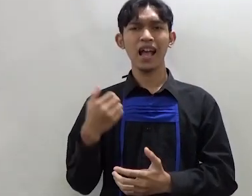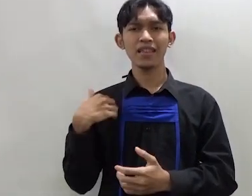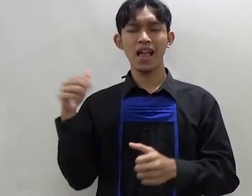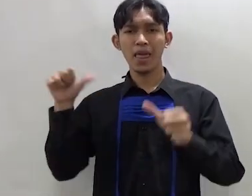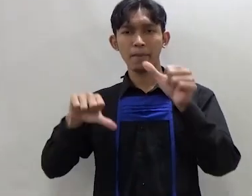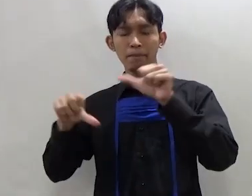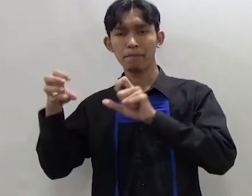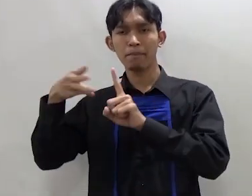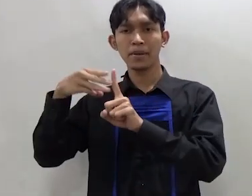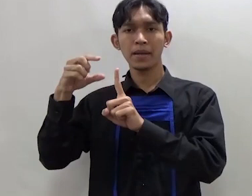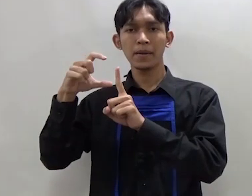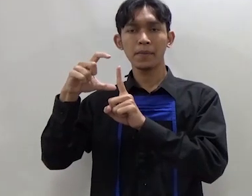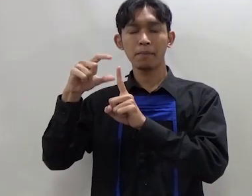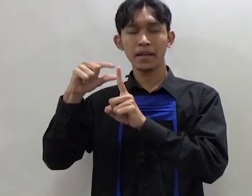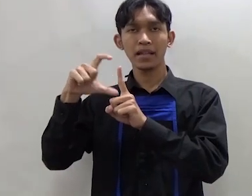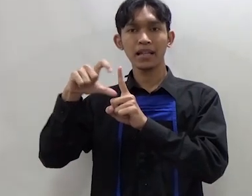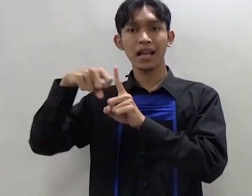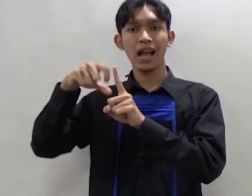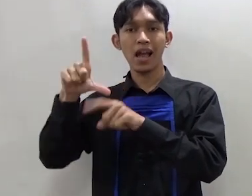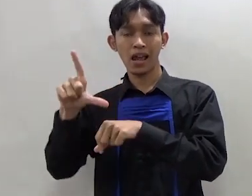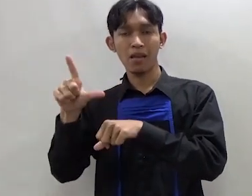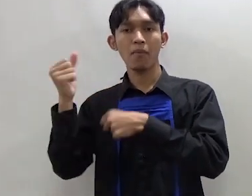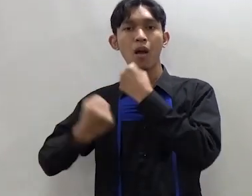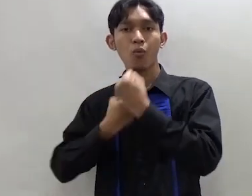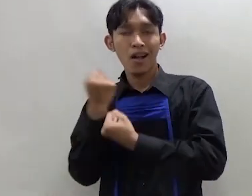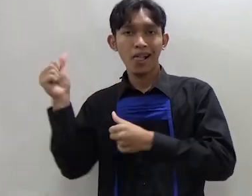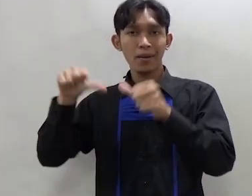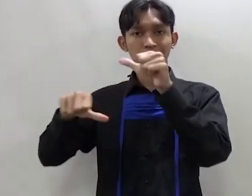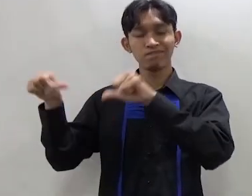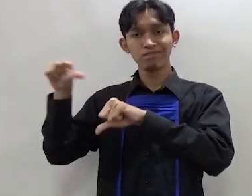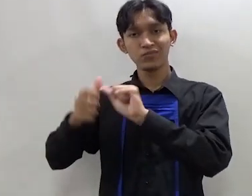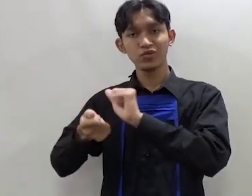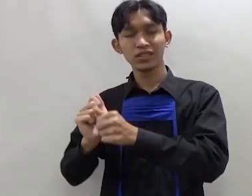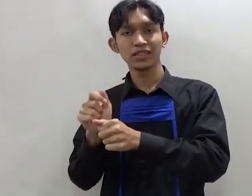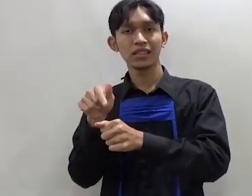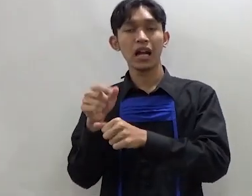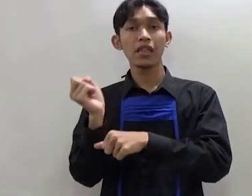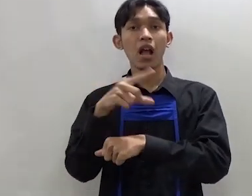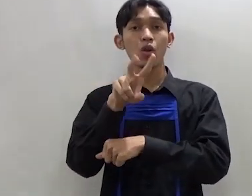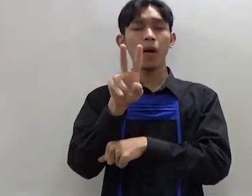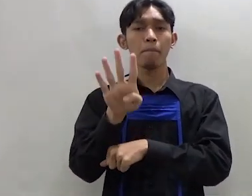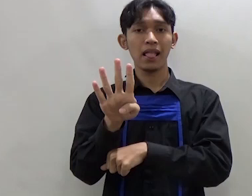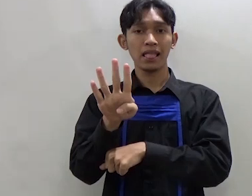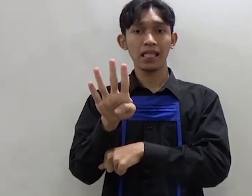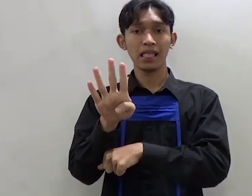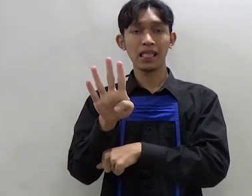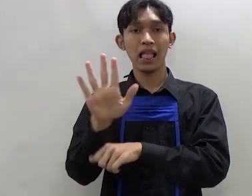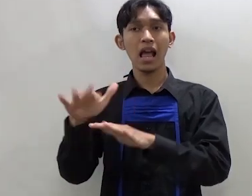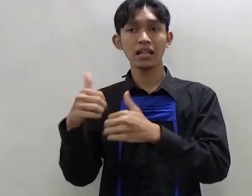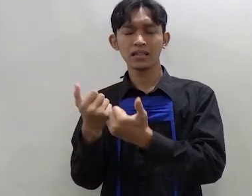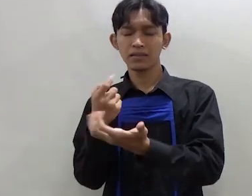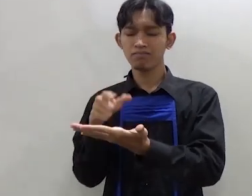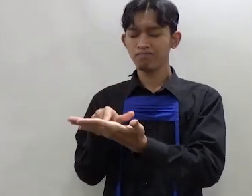Sebagian besar hasilnya adalah negatif, sedangkan apabila hasil positif, maka akan masuk sebagai kategori PDP